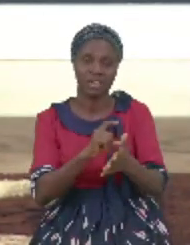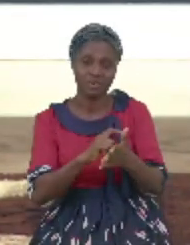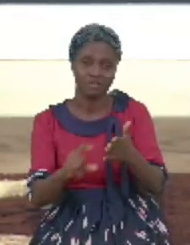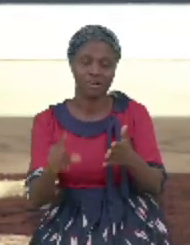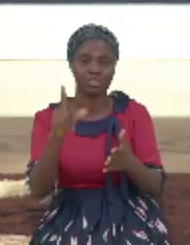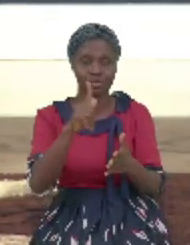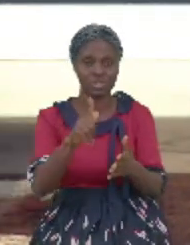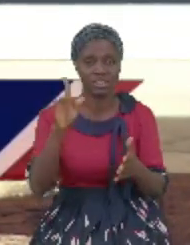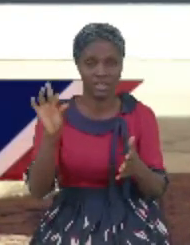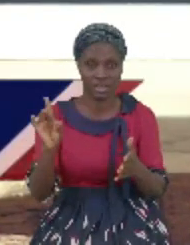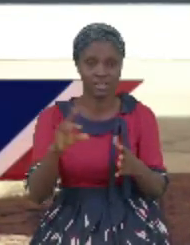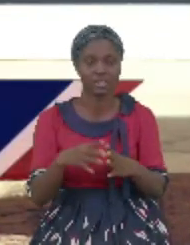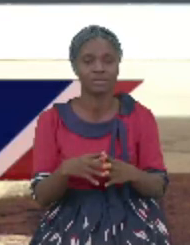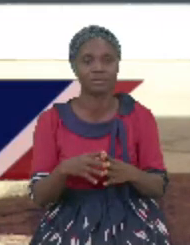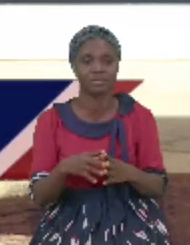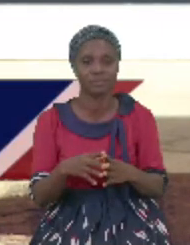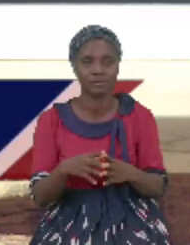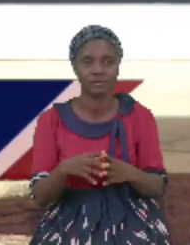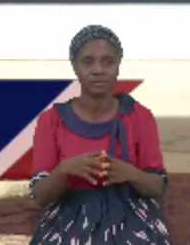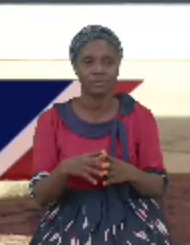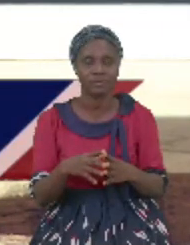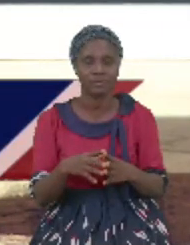Ézéchiel 12, je lis le verset 28.